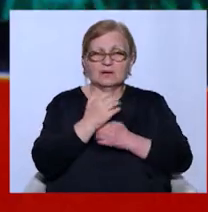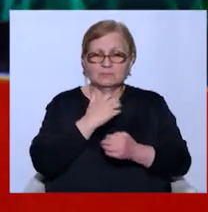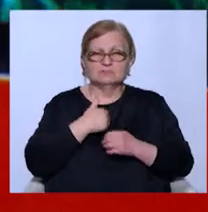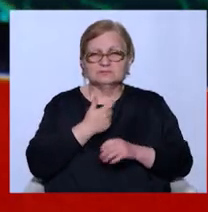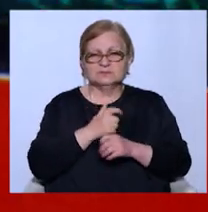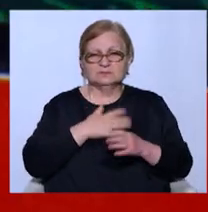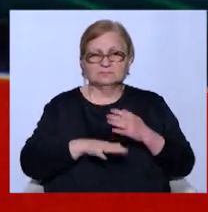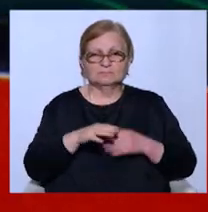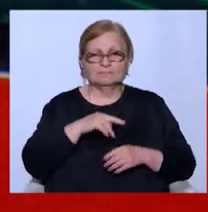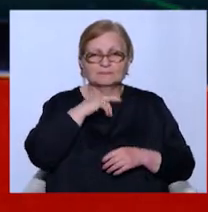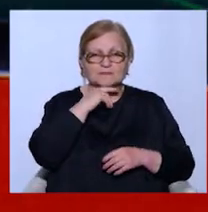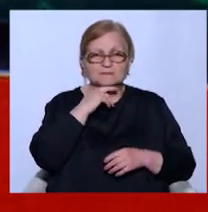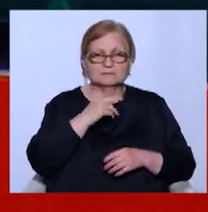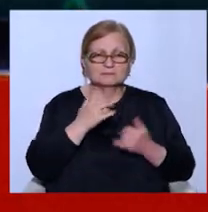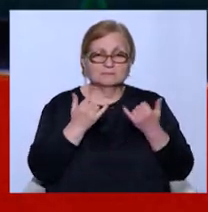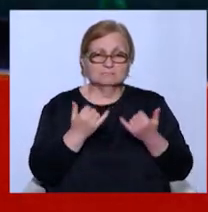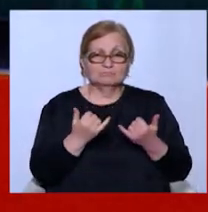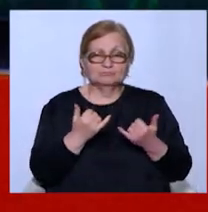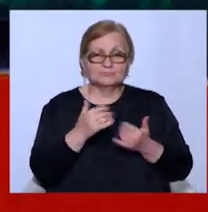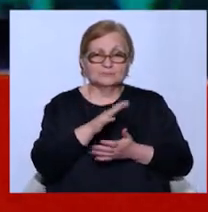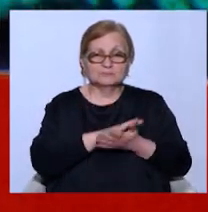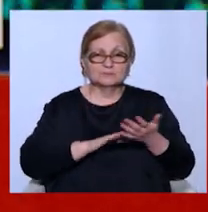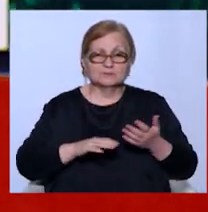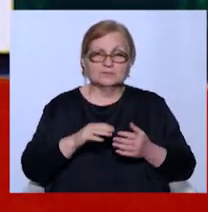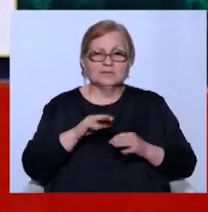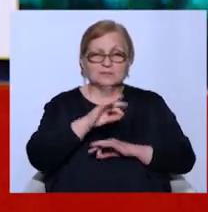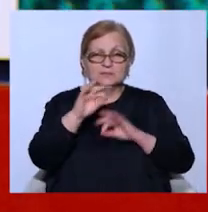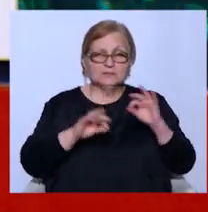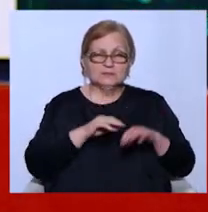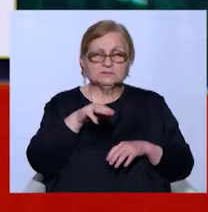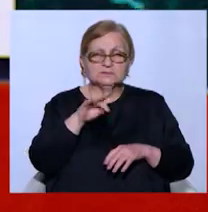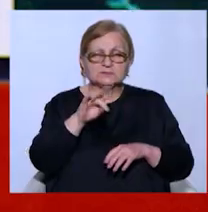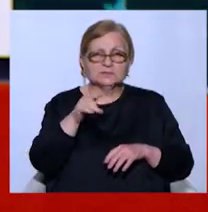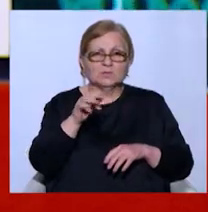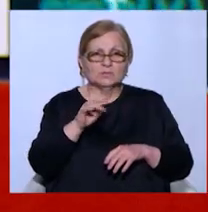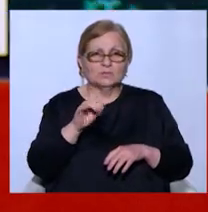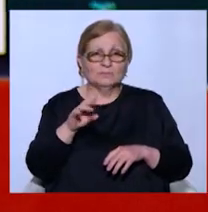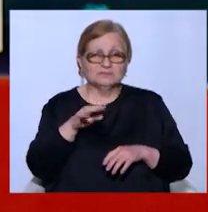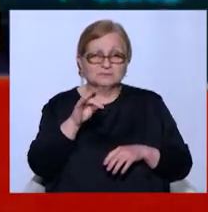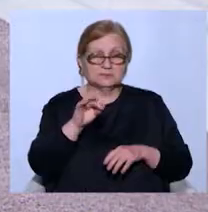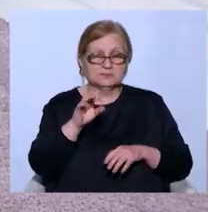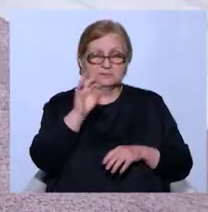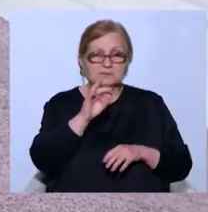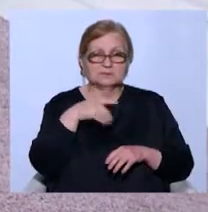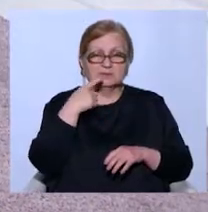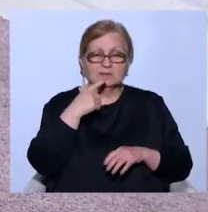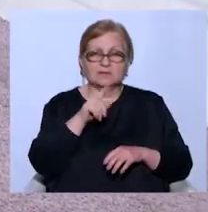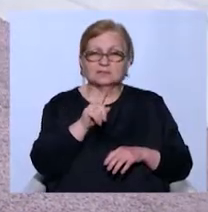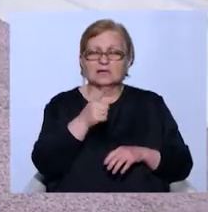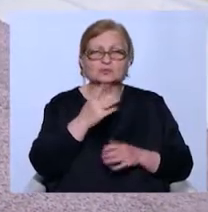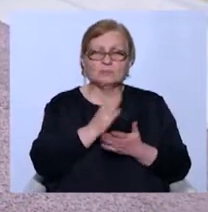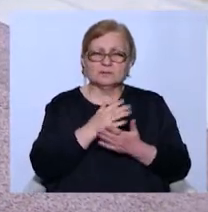და მოისმინეთ ყურადღებით. დღეს გავაგრძელებთ ტრიგონომეტრიაზე საუბარს და ტრიგონომეტრიის მნიშვნელობა და გამოყენებაზე, რატომ არის